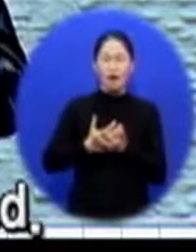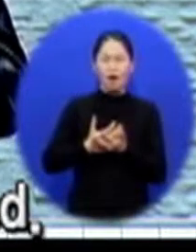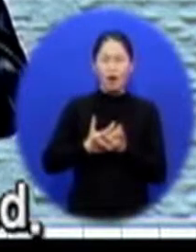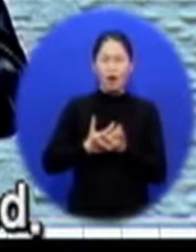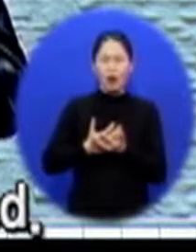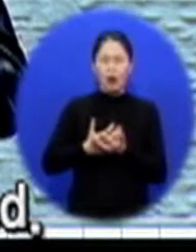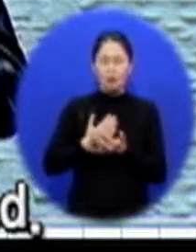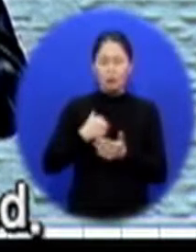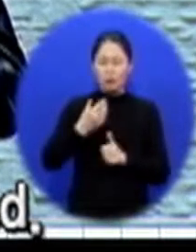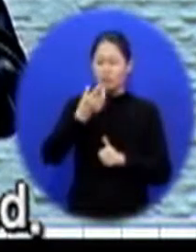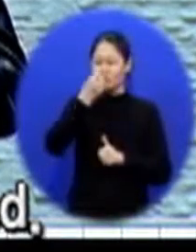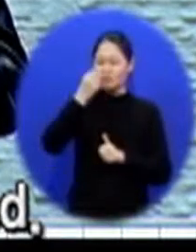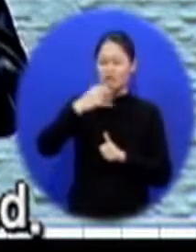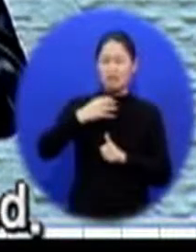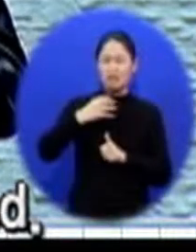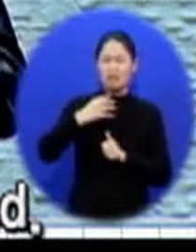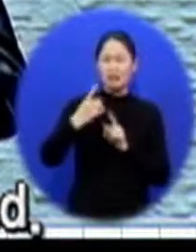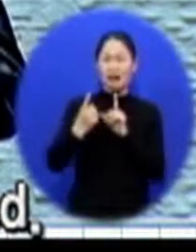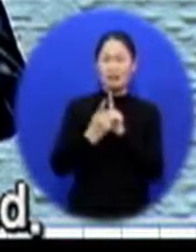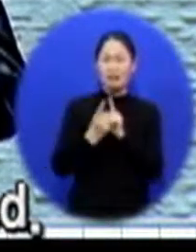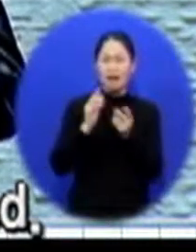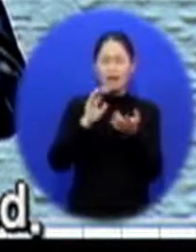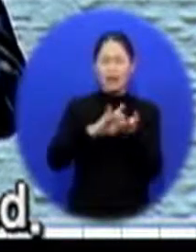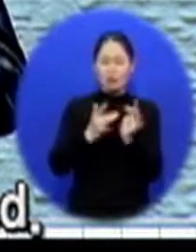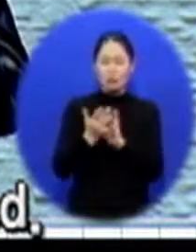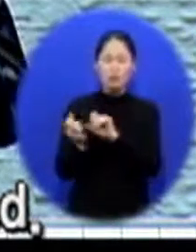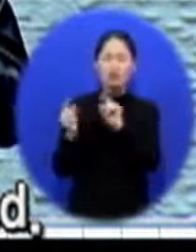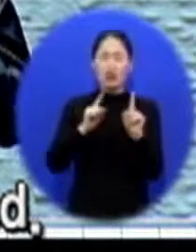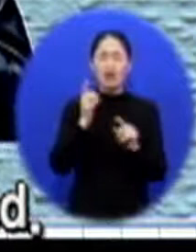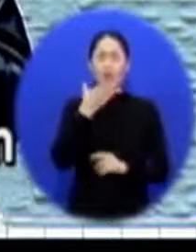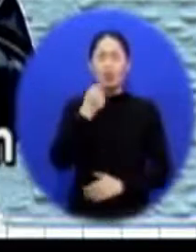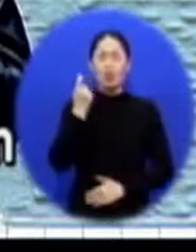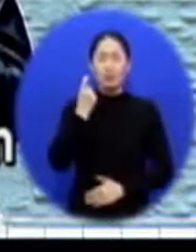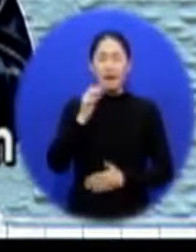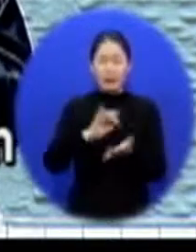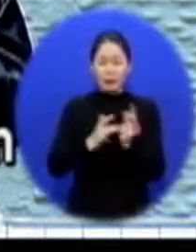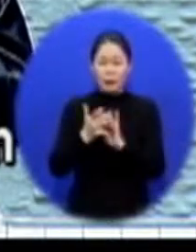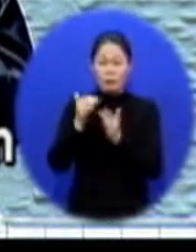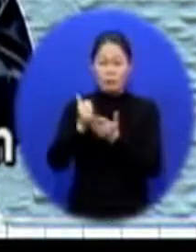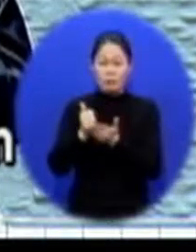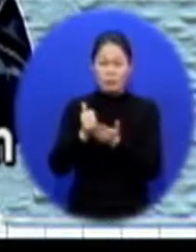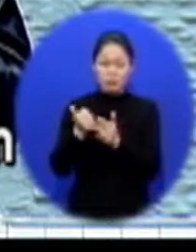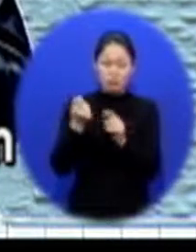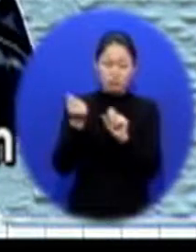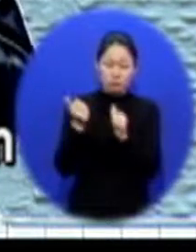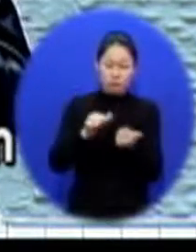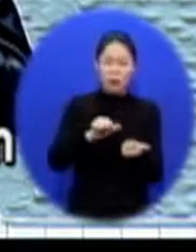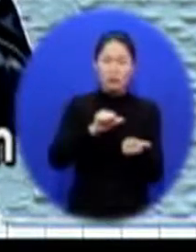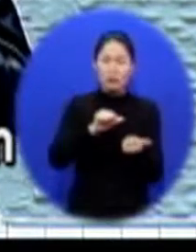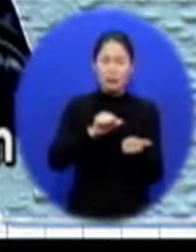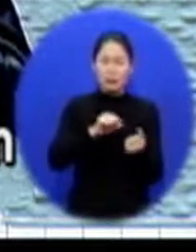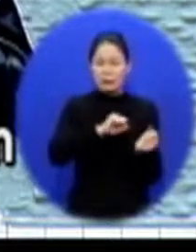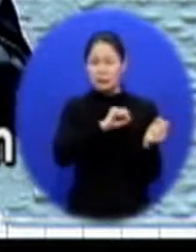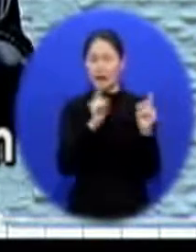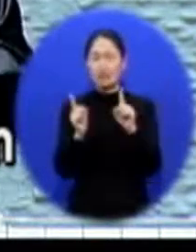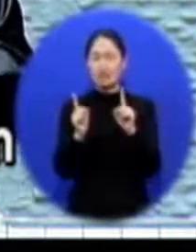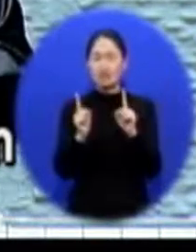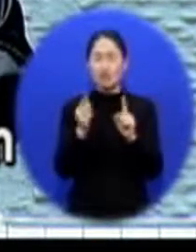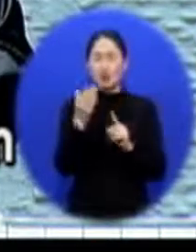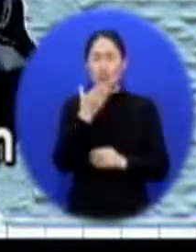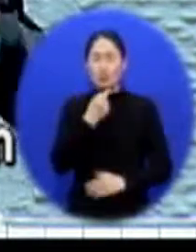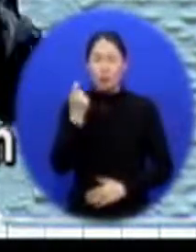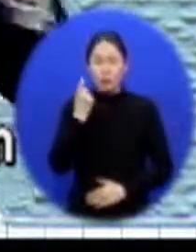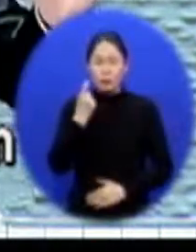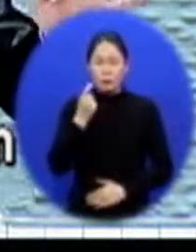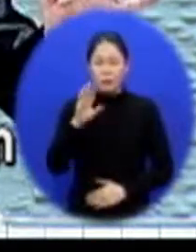무시당한다 느낌이죠 예수님의 부활의 복음이 예수님이 죽었다가 다시 살아 났다고 하는 이 부활의 복음이 배수도 가